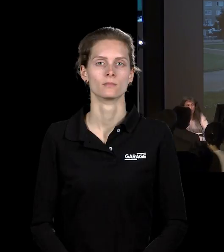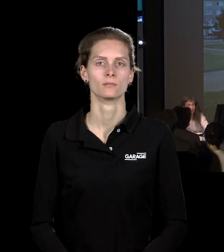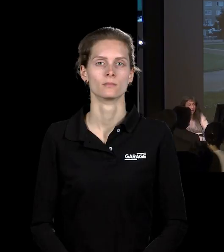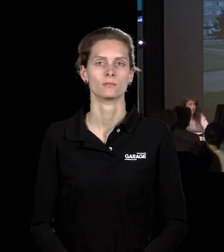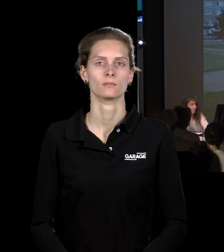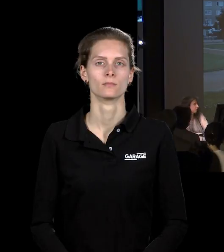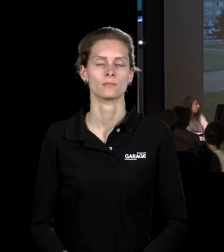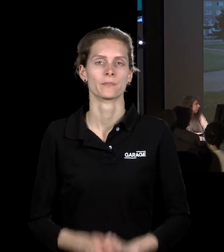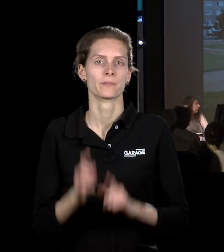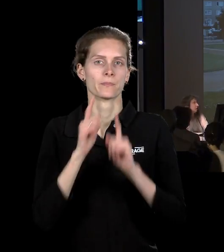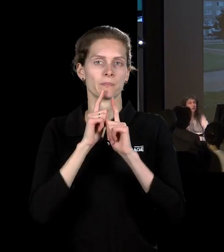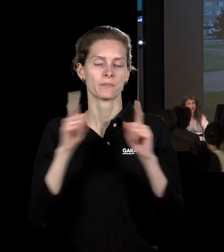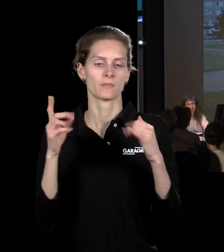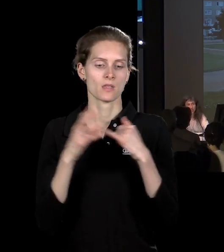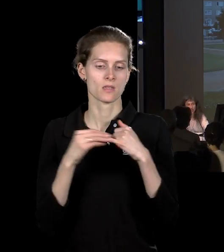оброненная,